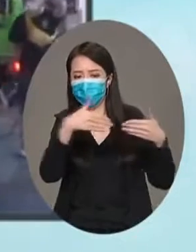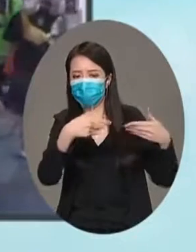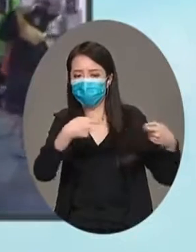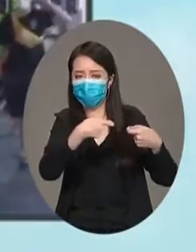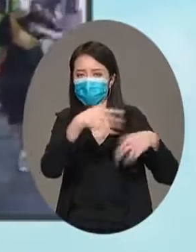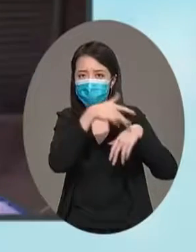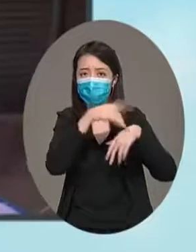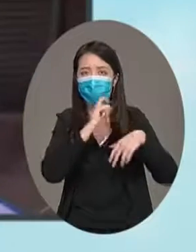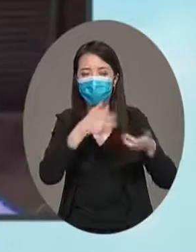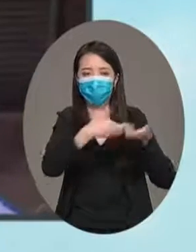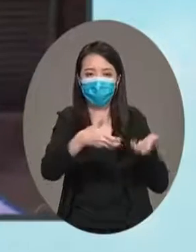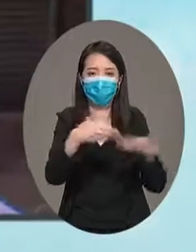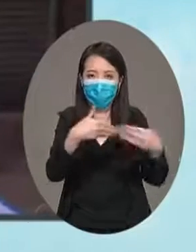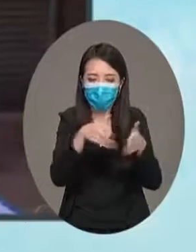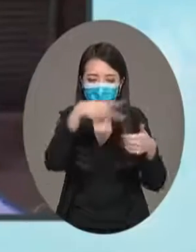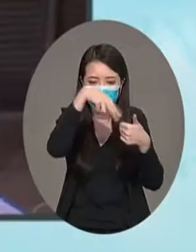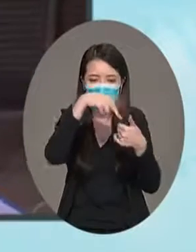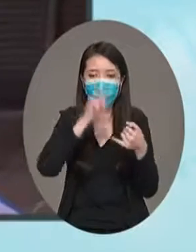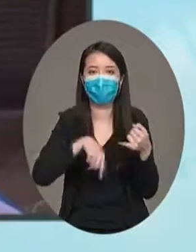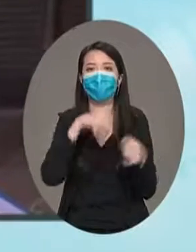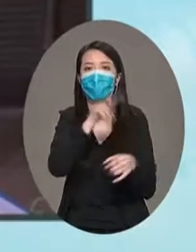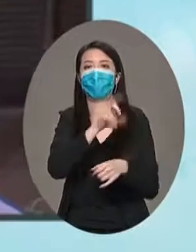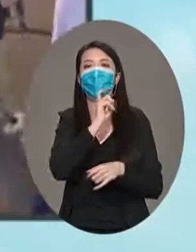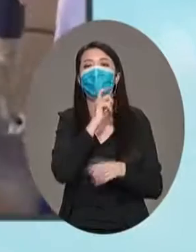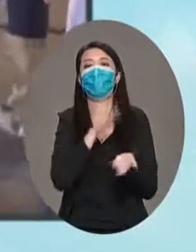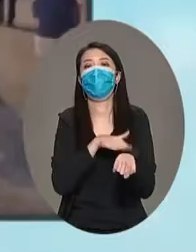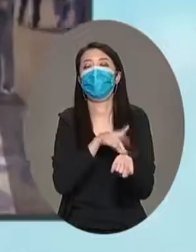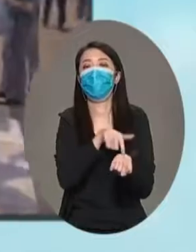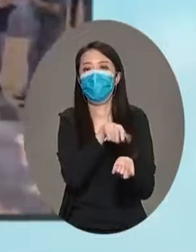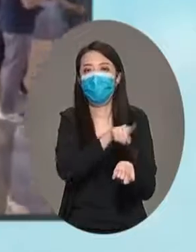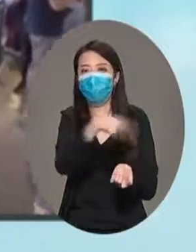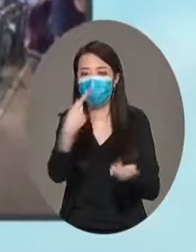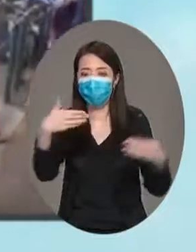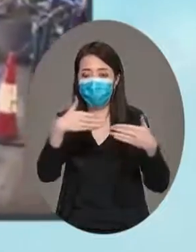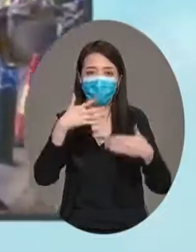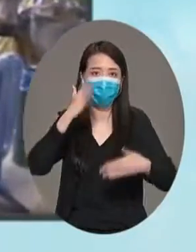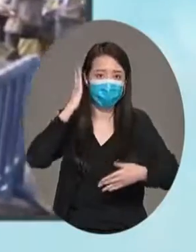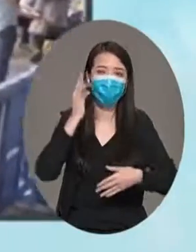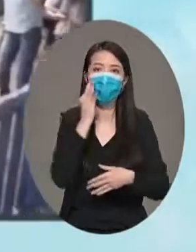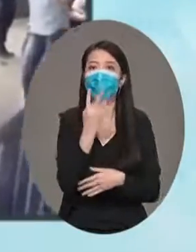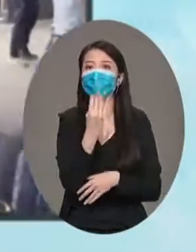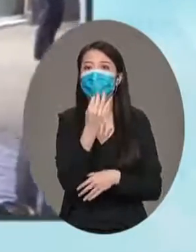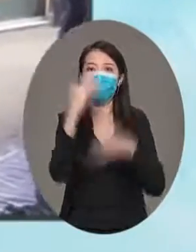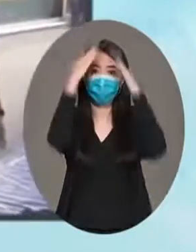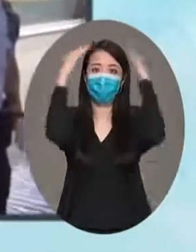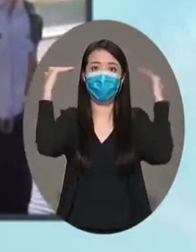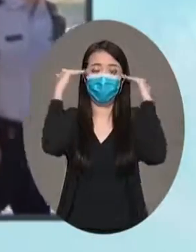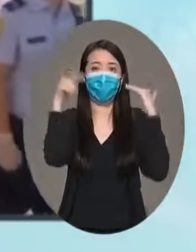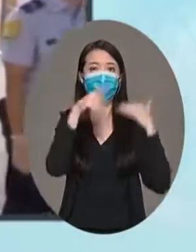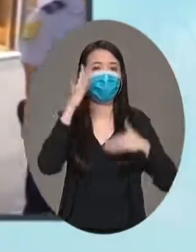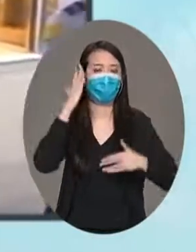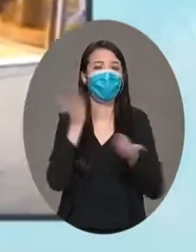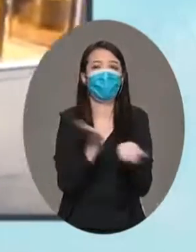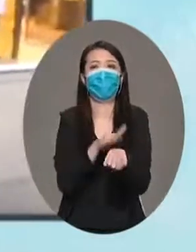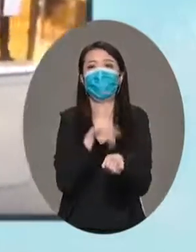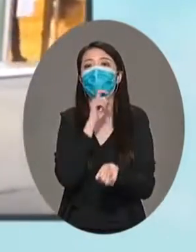經核酸檢測發現確診。呢名患者的一名密切接觸者，40歲的越南籍男子亦都確診，他去